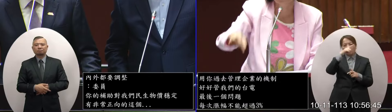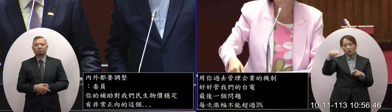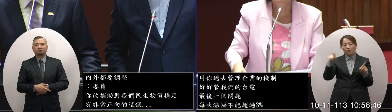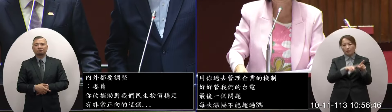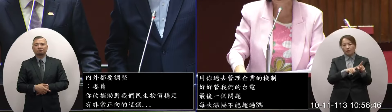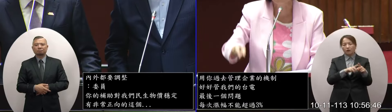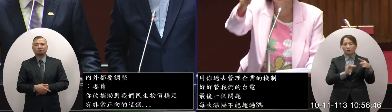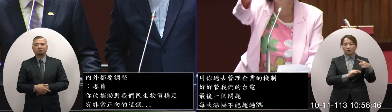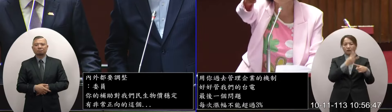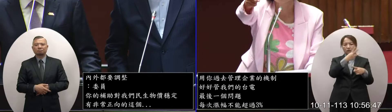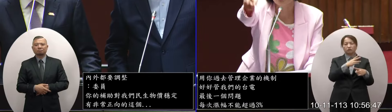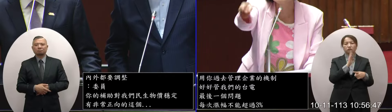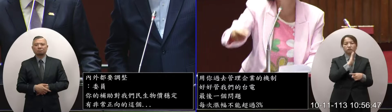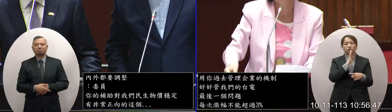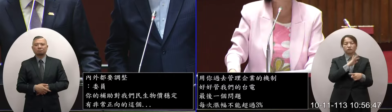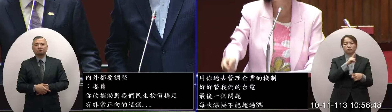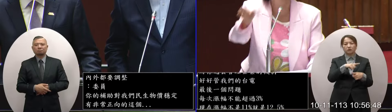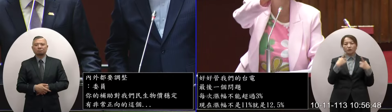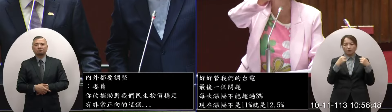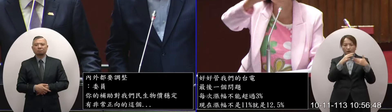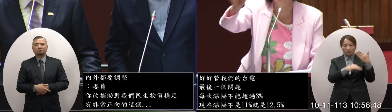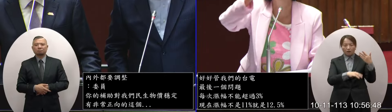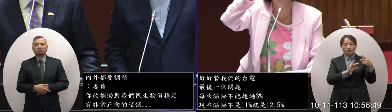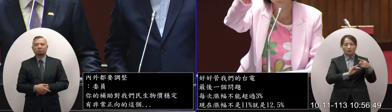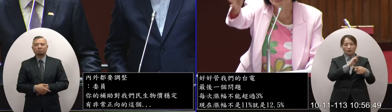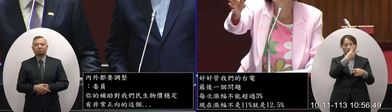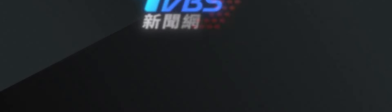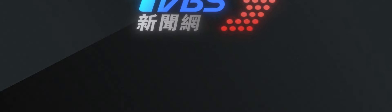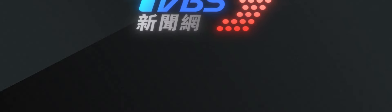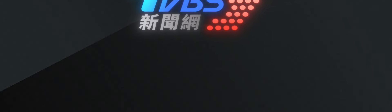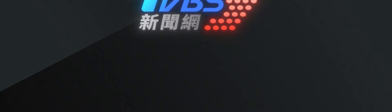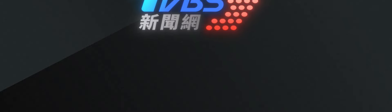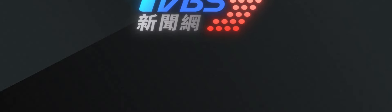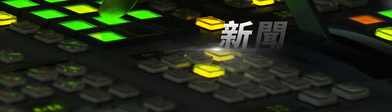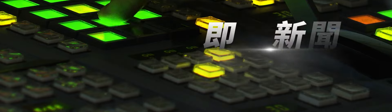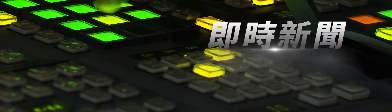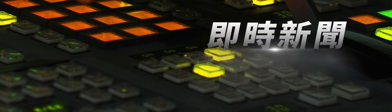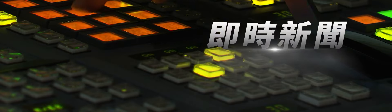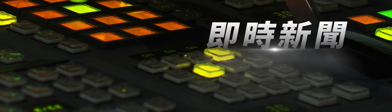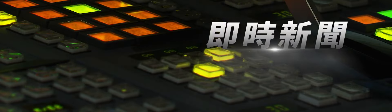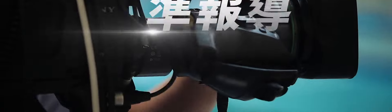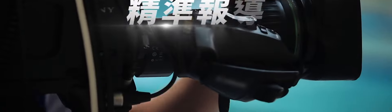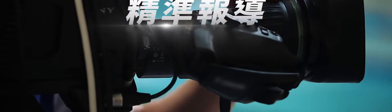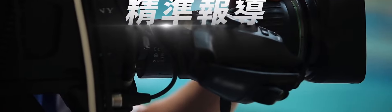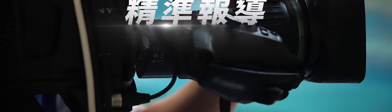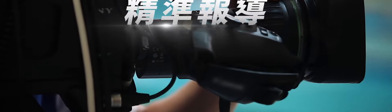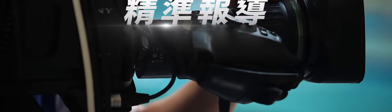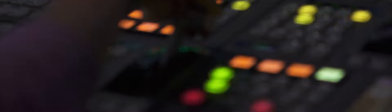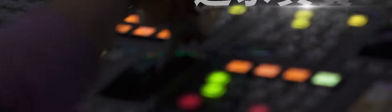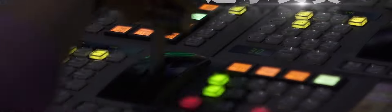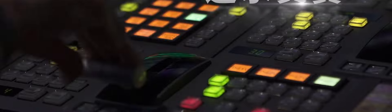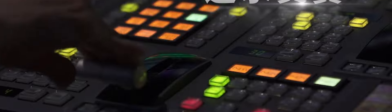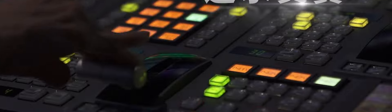不要定3%了，每次都说原则是3%，结果没有。